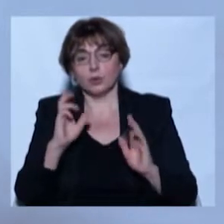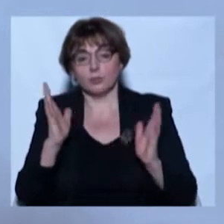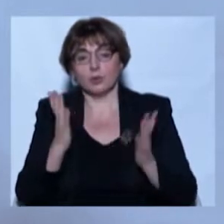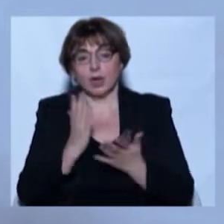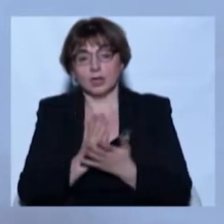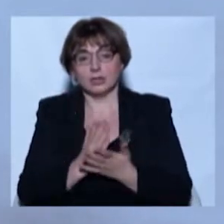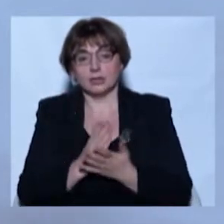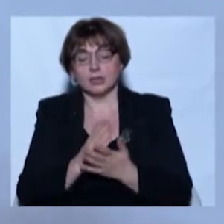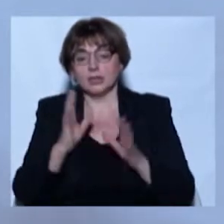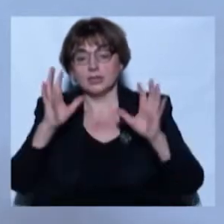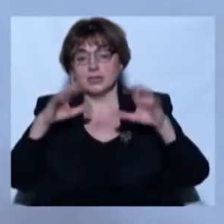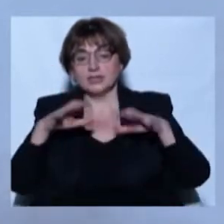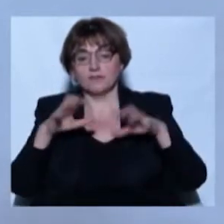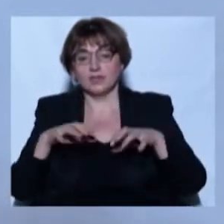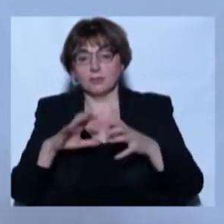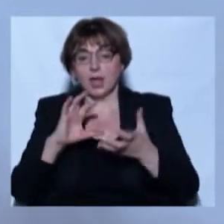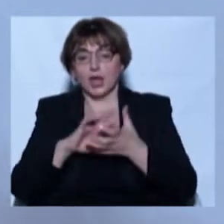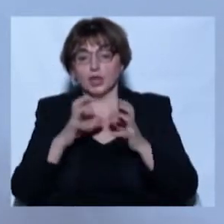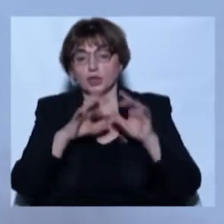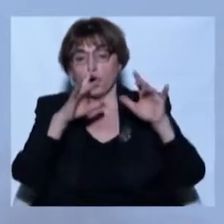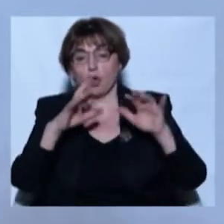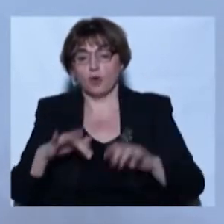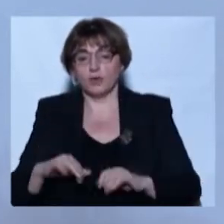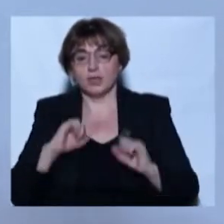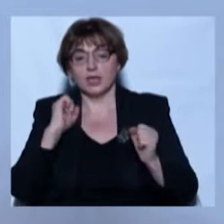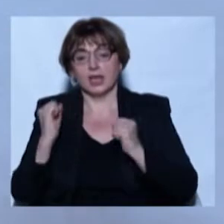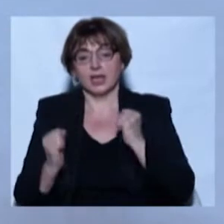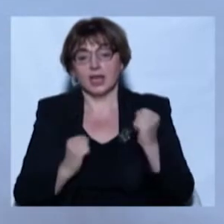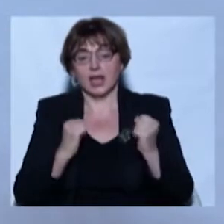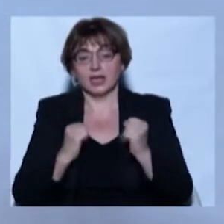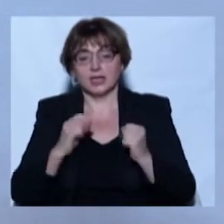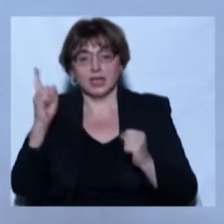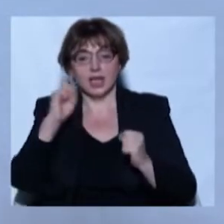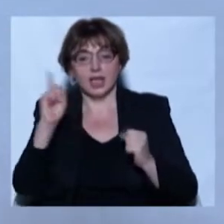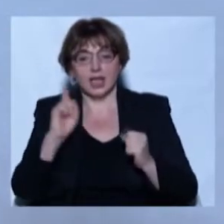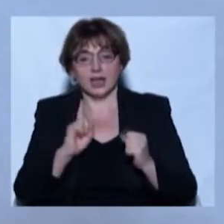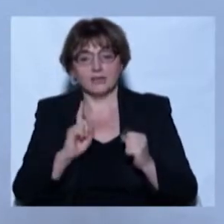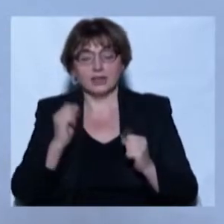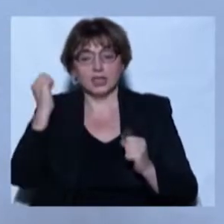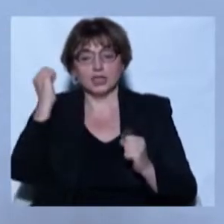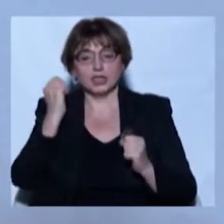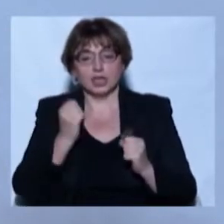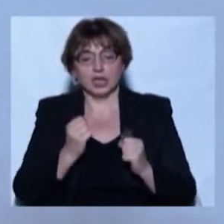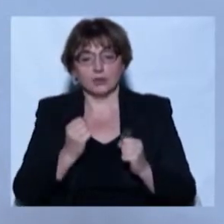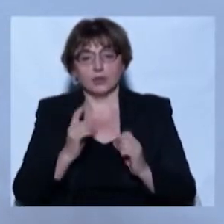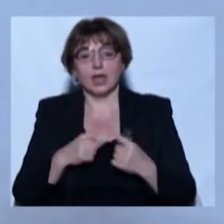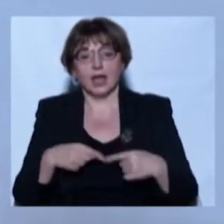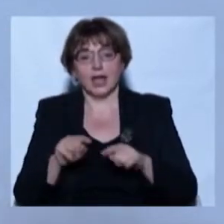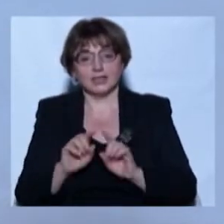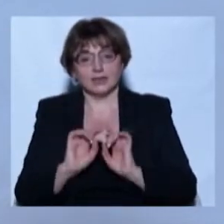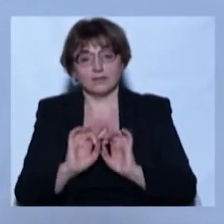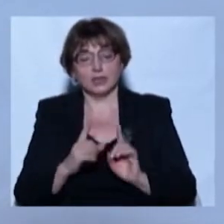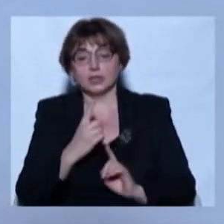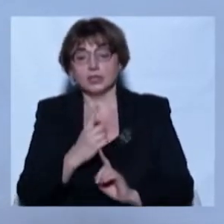როგორიც არის წვიმა, თოვლი, ქარი, ელვა და ჭექაქუხილი. Ასევე ვისაუბრეთ